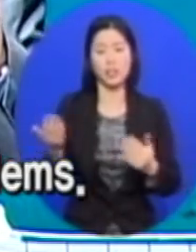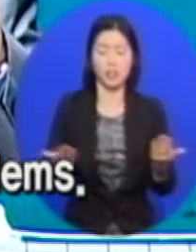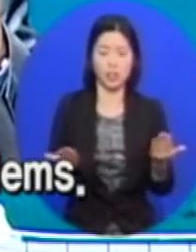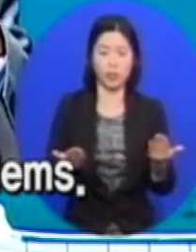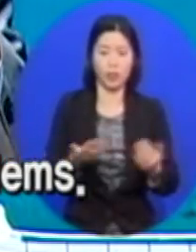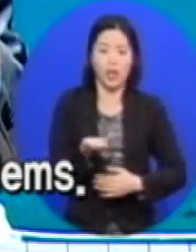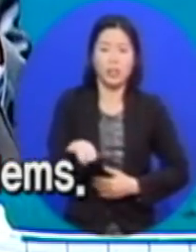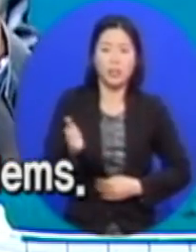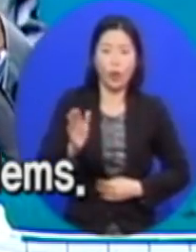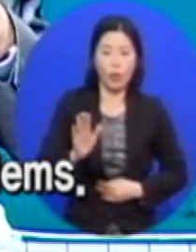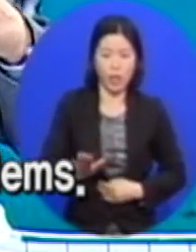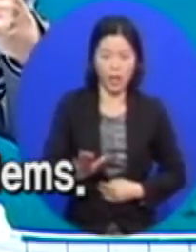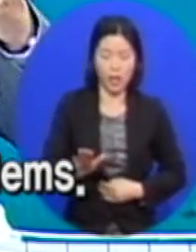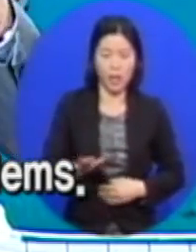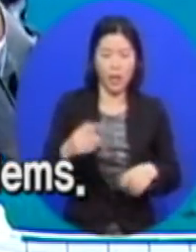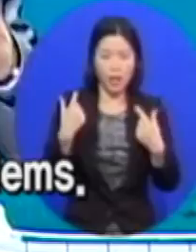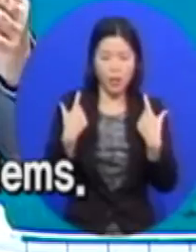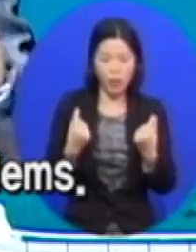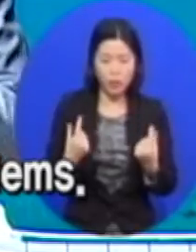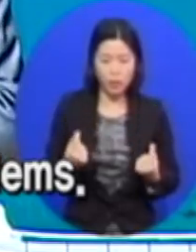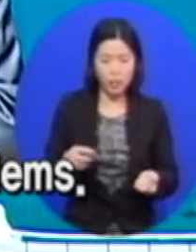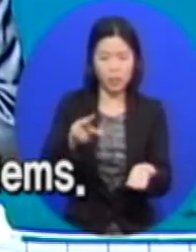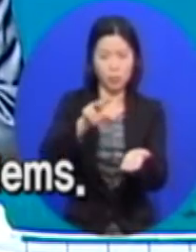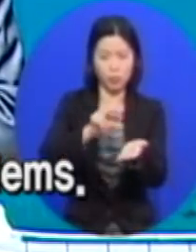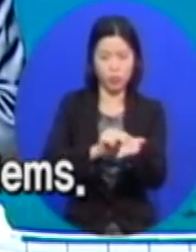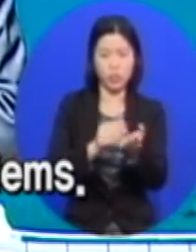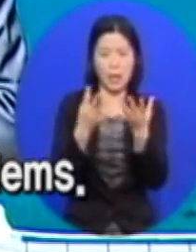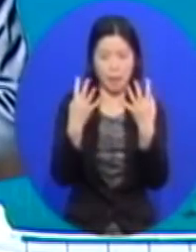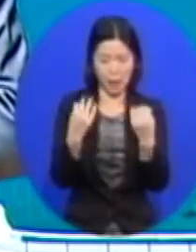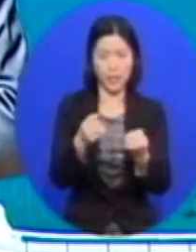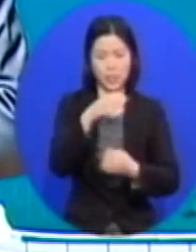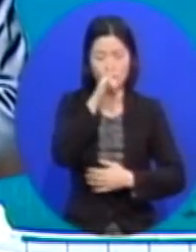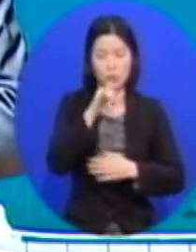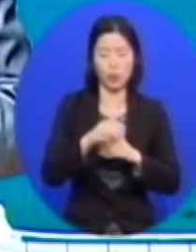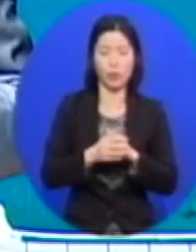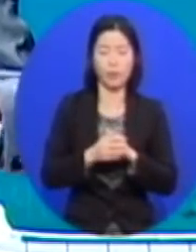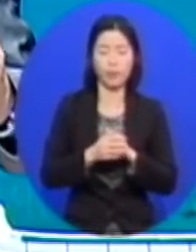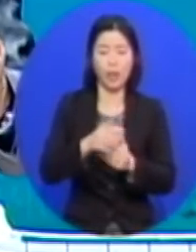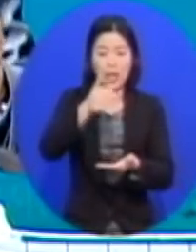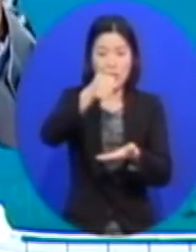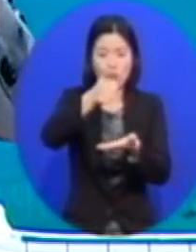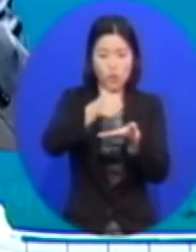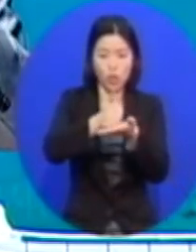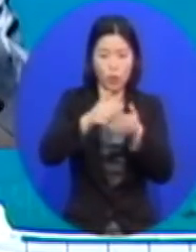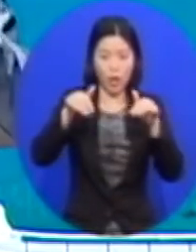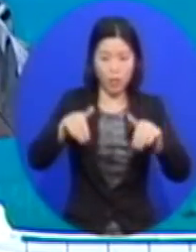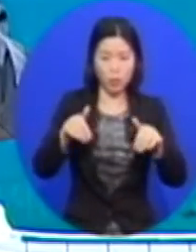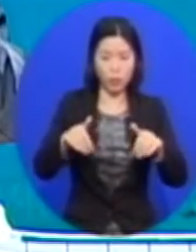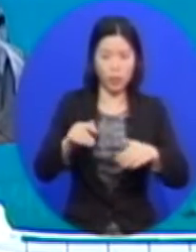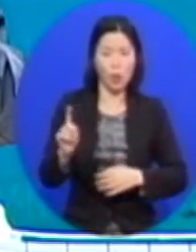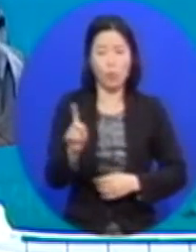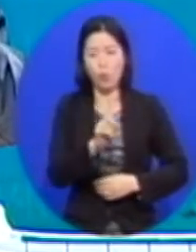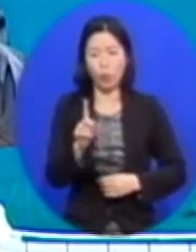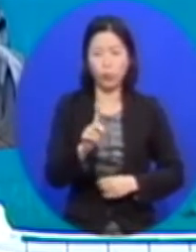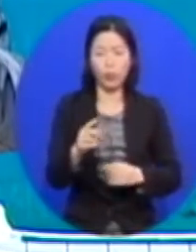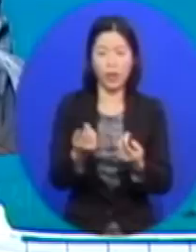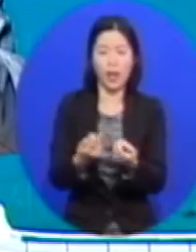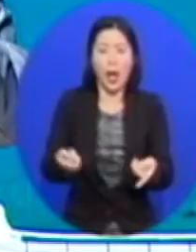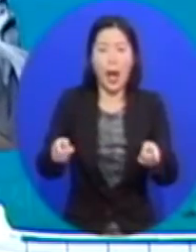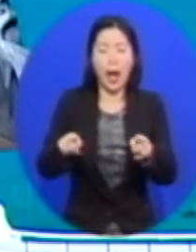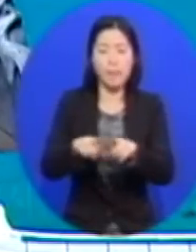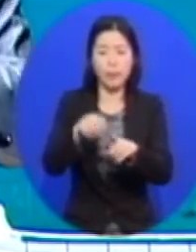그러나 여전히 문제 더 많았습니다 주인과 종이 어떻게 같이